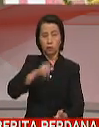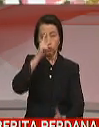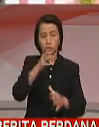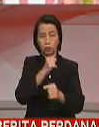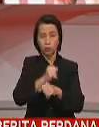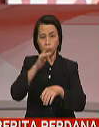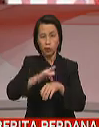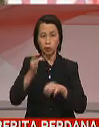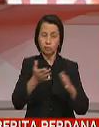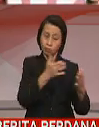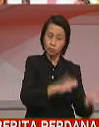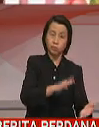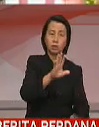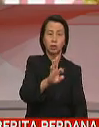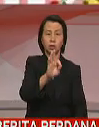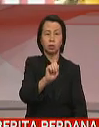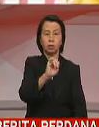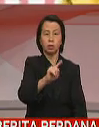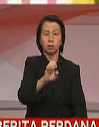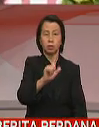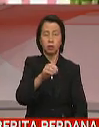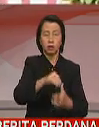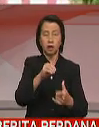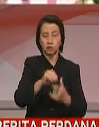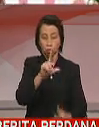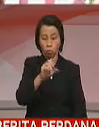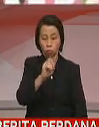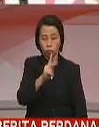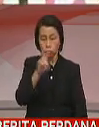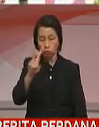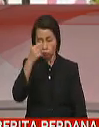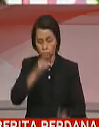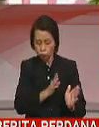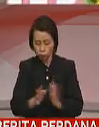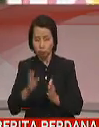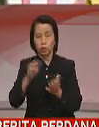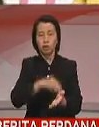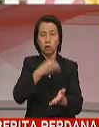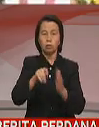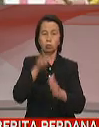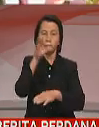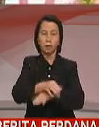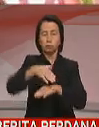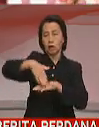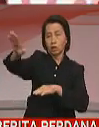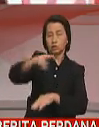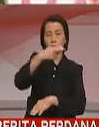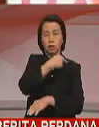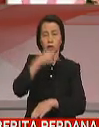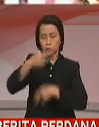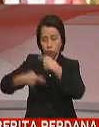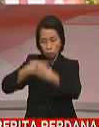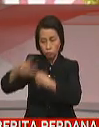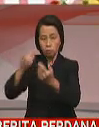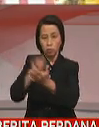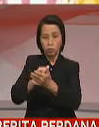mendapat sentuhan Allahyarham Faizal Uzair atau Lok Yu untuk susunan muzik terpaksa dihantar ke Indonesia bagi menjalani proses